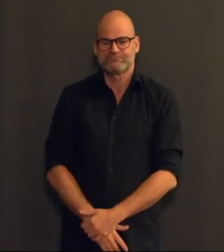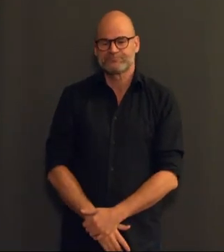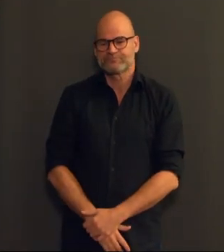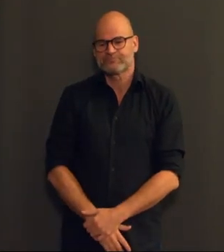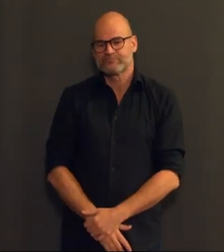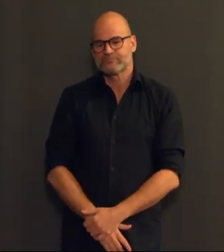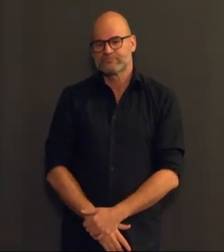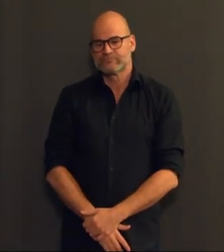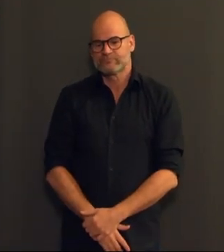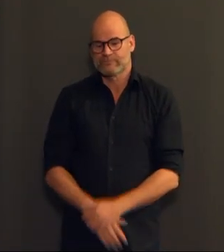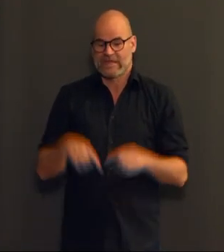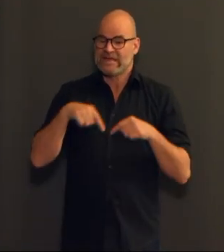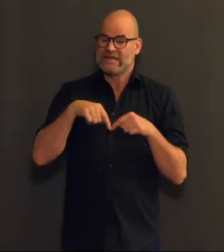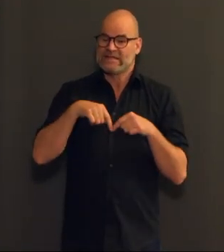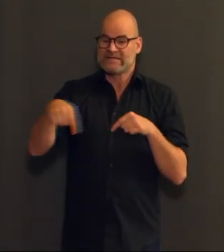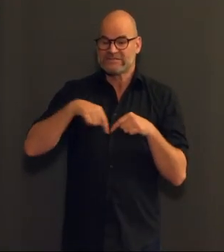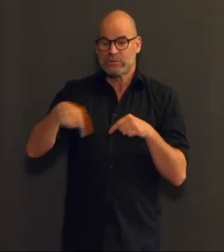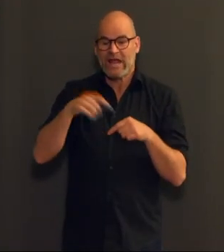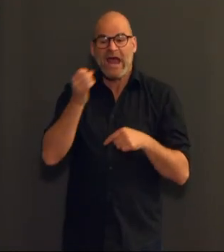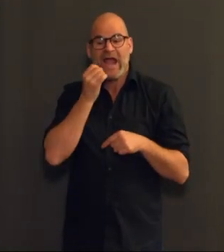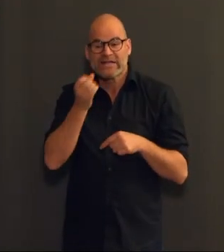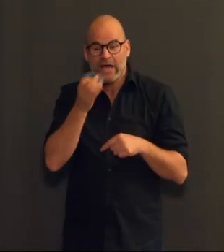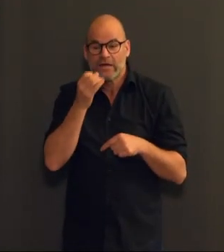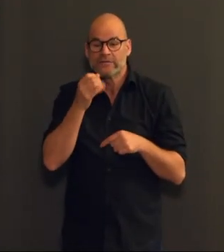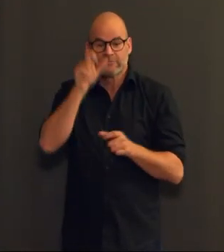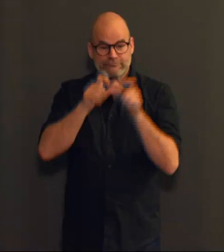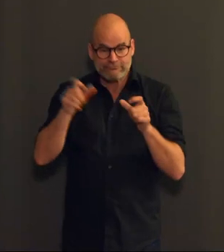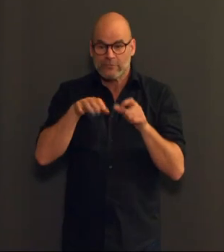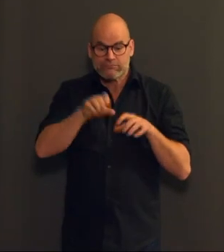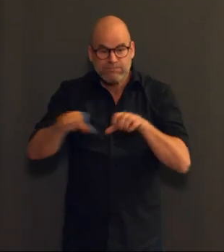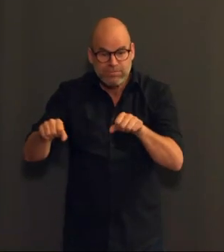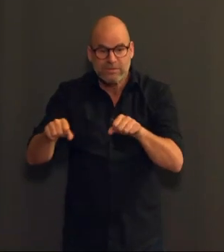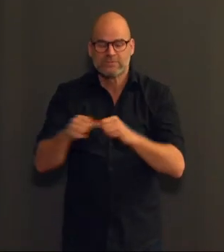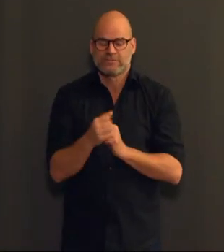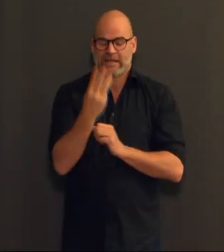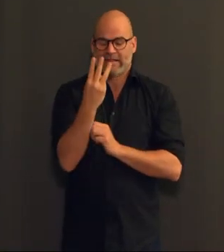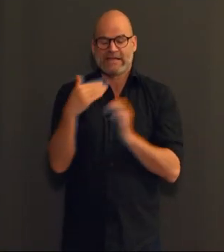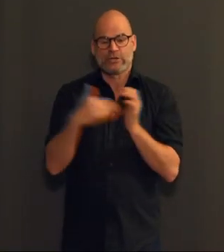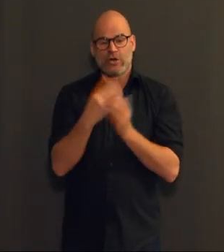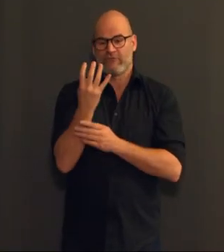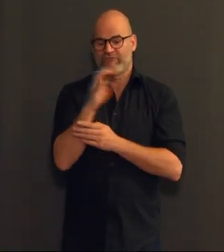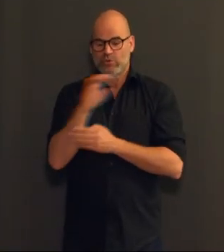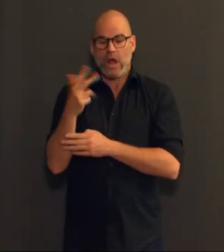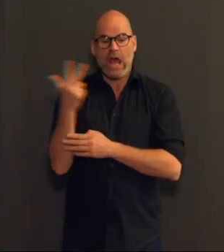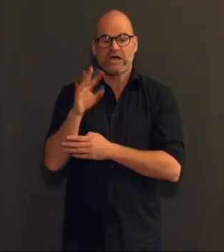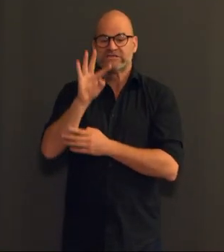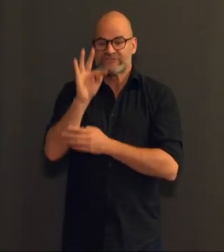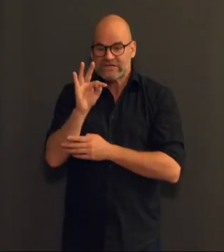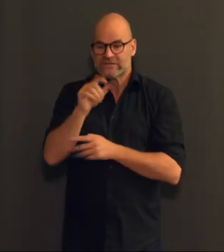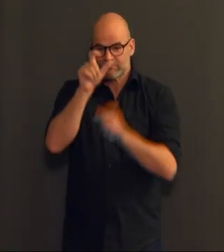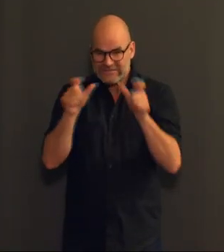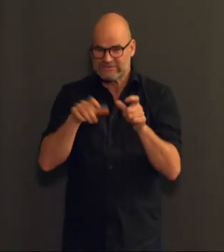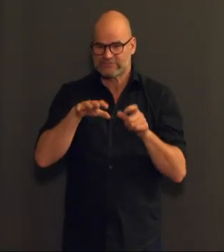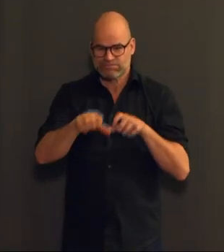3.448 nieuwe besmettingen per dag vastgesteld. Dat is een kleine daling van 2%